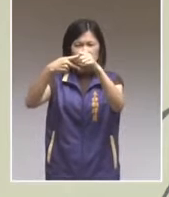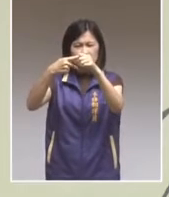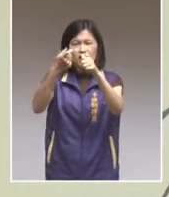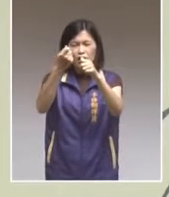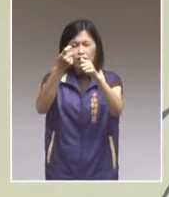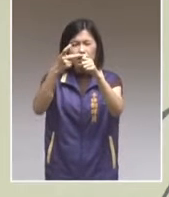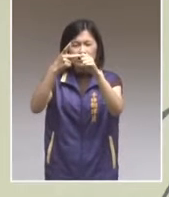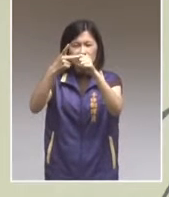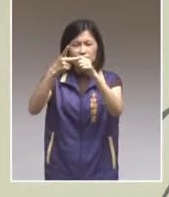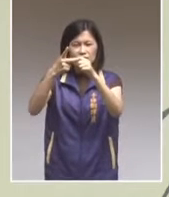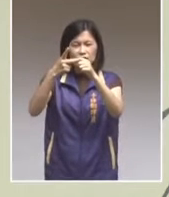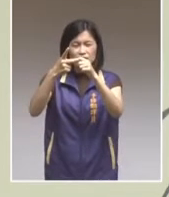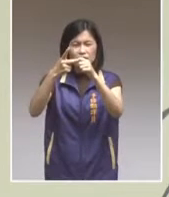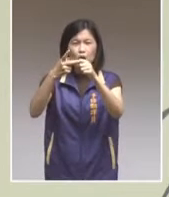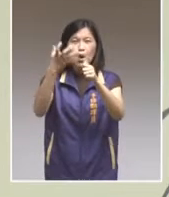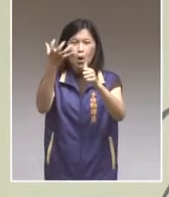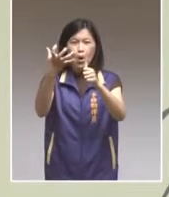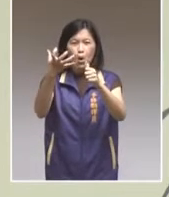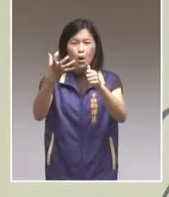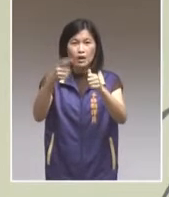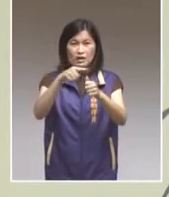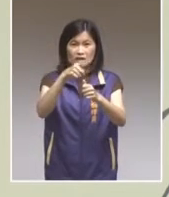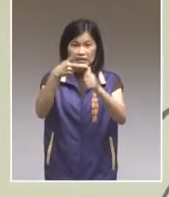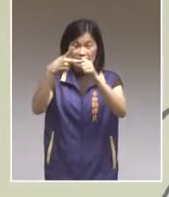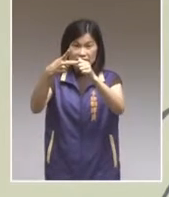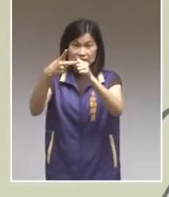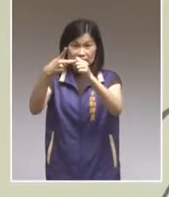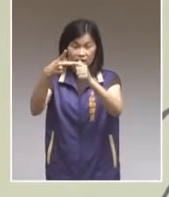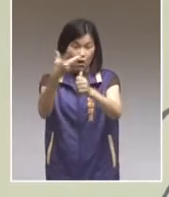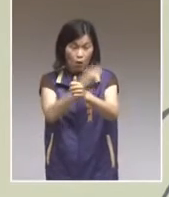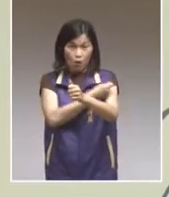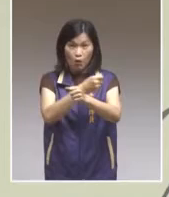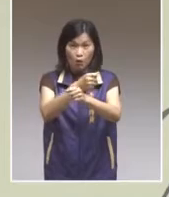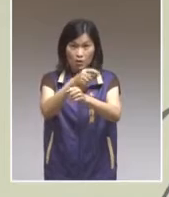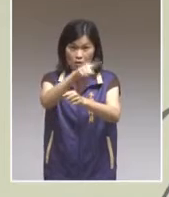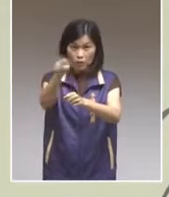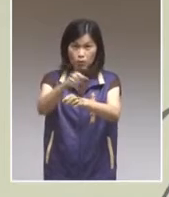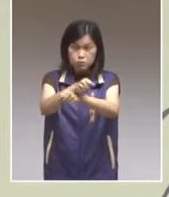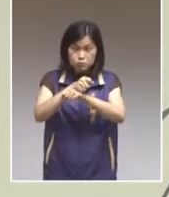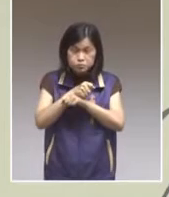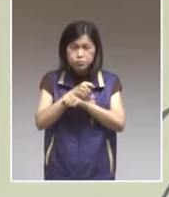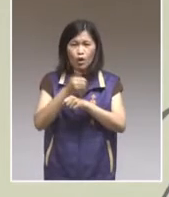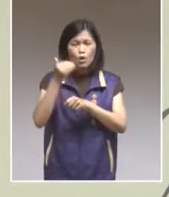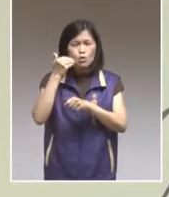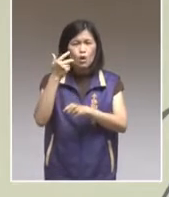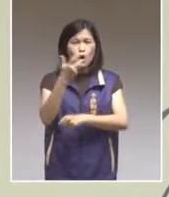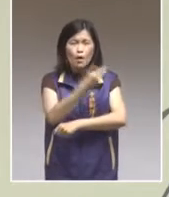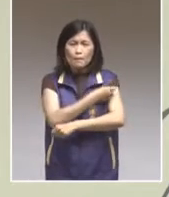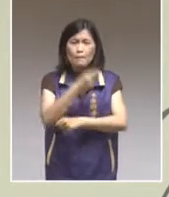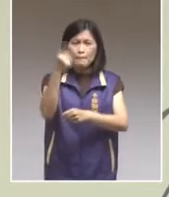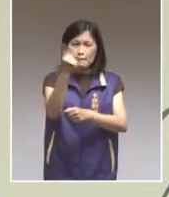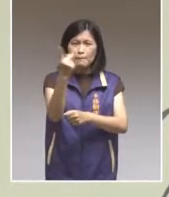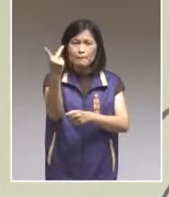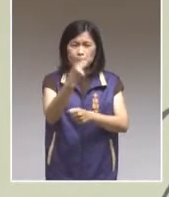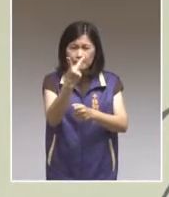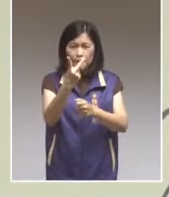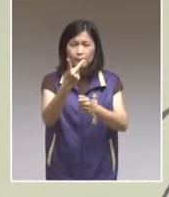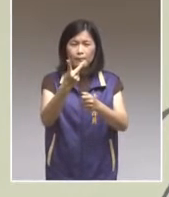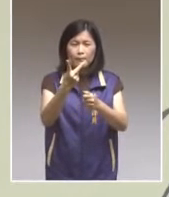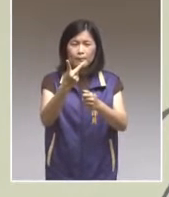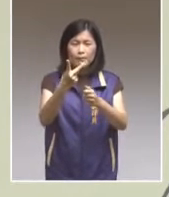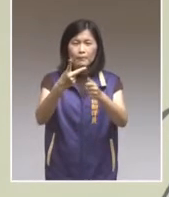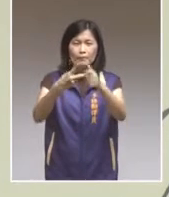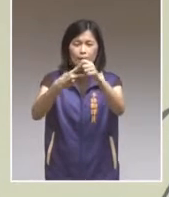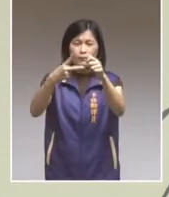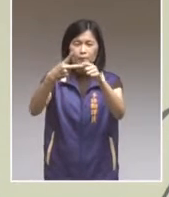所以打第二剂的时候要特别注意。不过要打两剂才会有比较完整的一